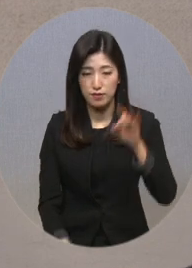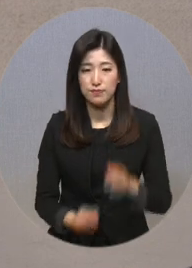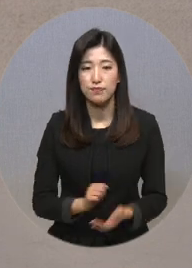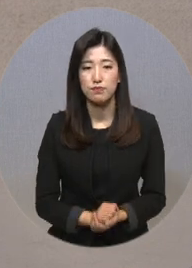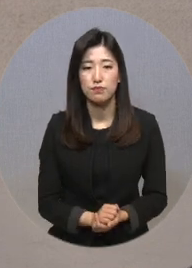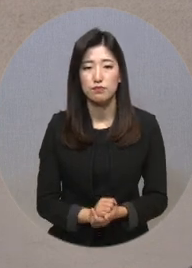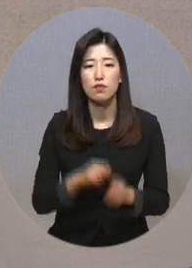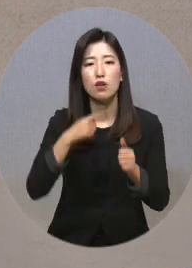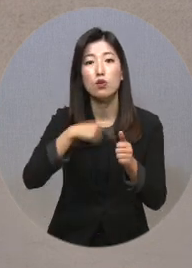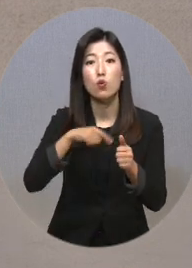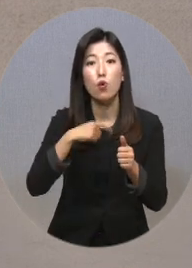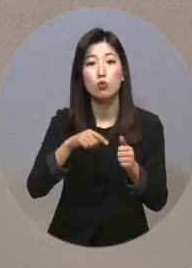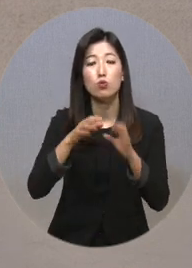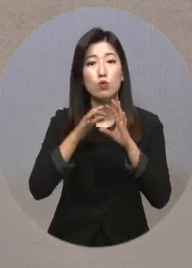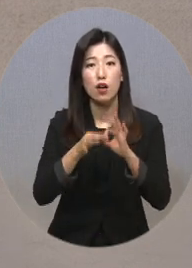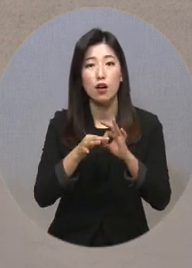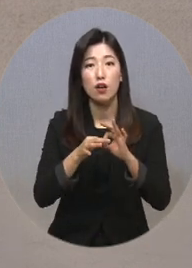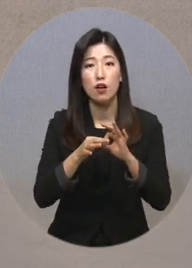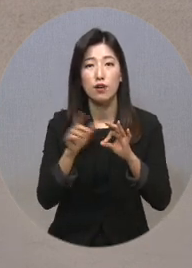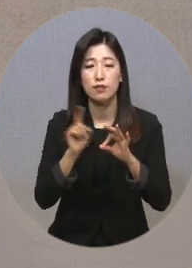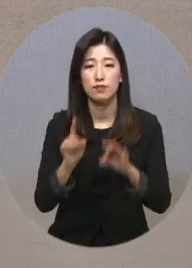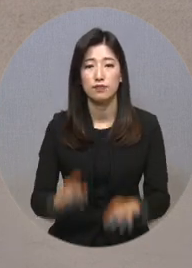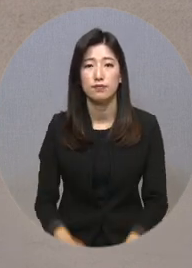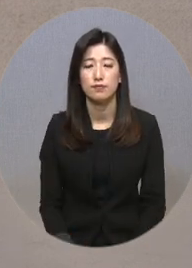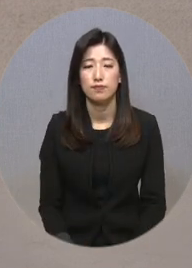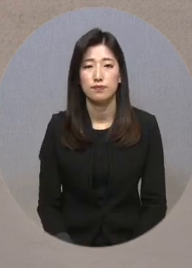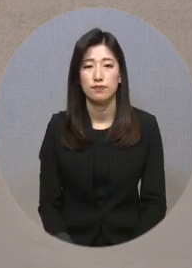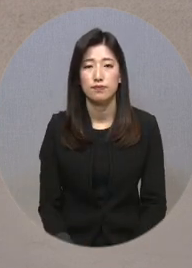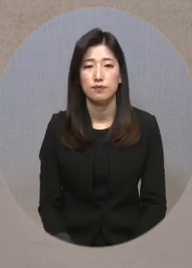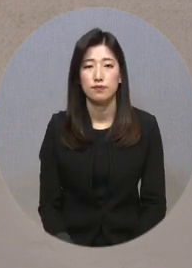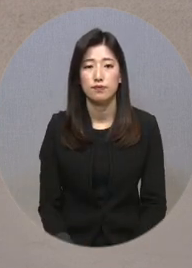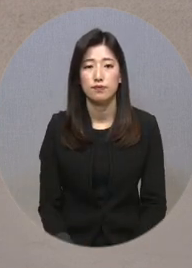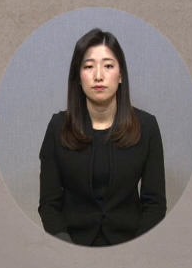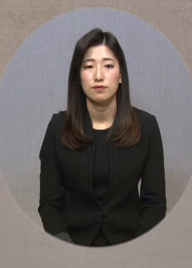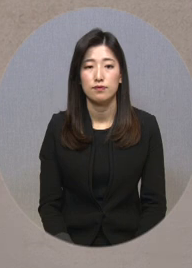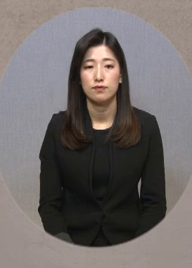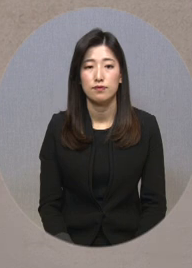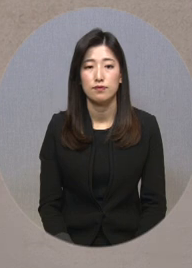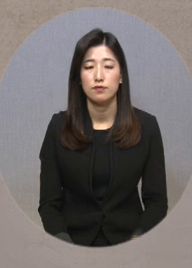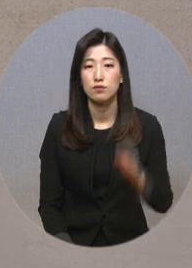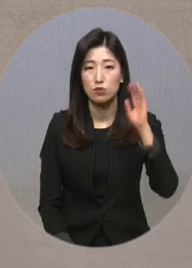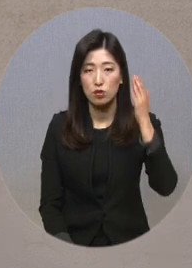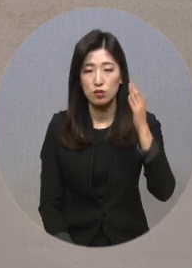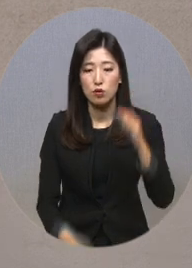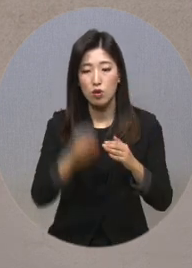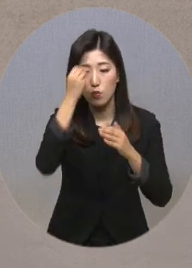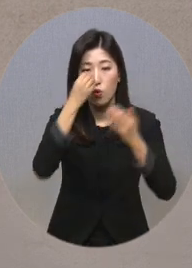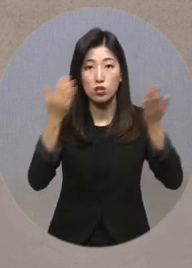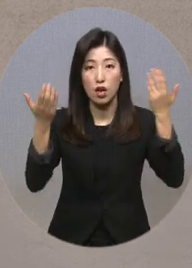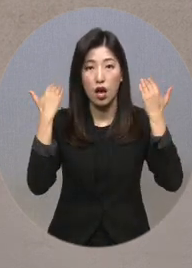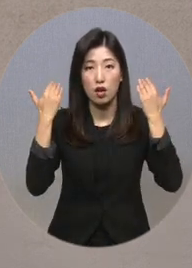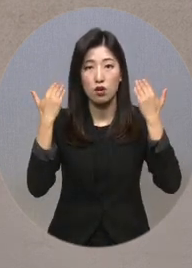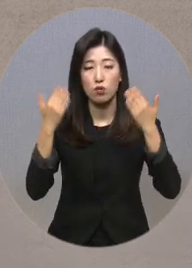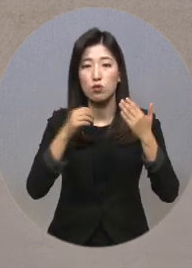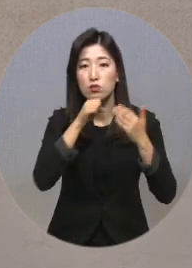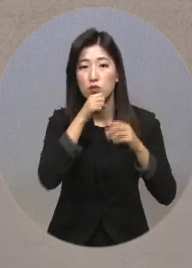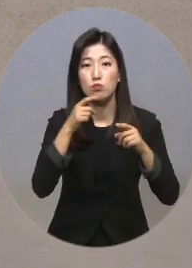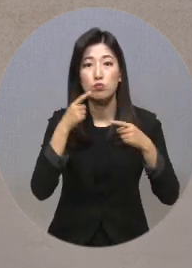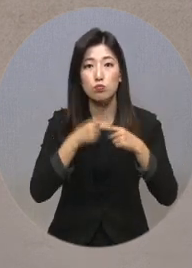교육 문제를 말씀드리겠습니다. 최근에 실시된 고교 평준화 실시는 대단히